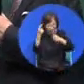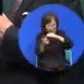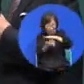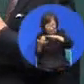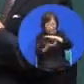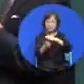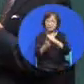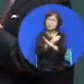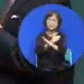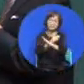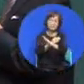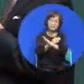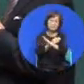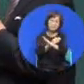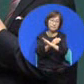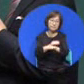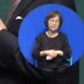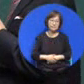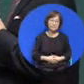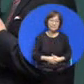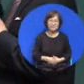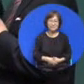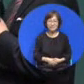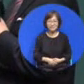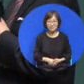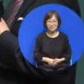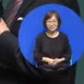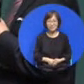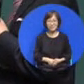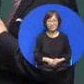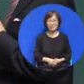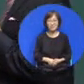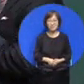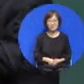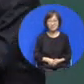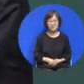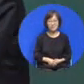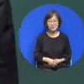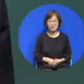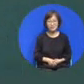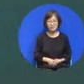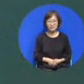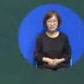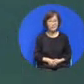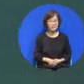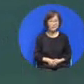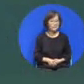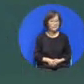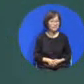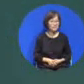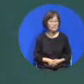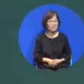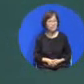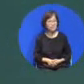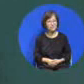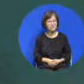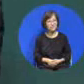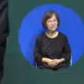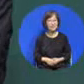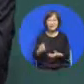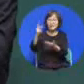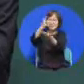a living, then of course you have to be calculative. But then if you really want to be successful, don't use humanism. 여호와께서 임재하는 곳에는